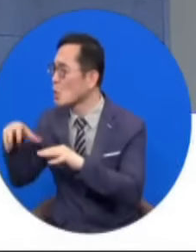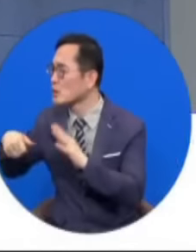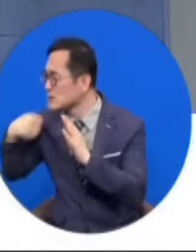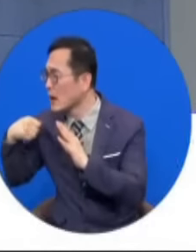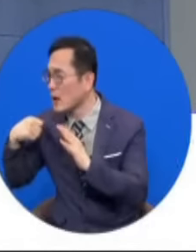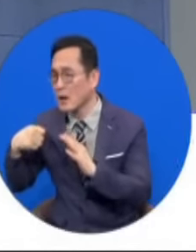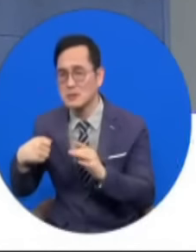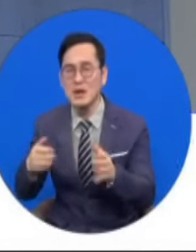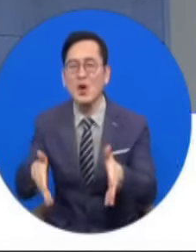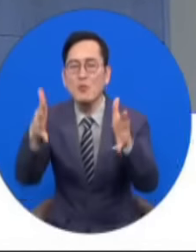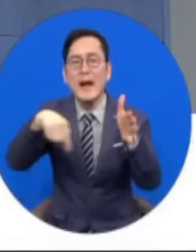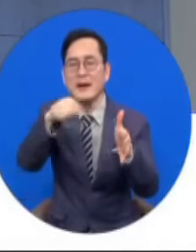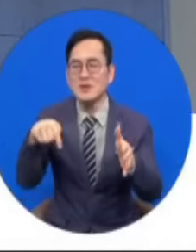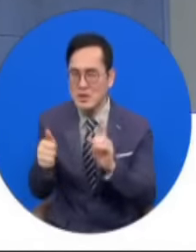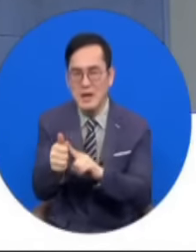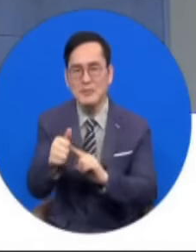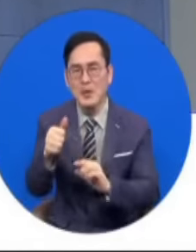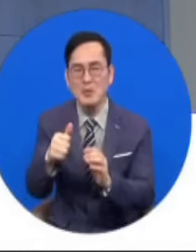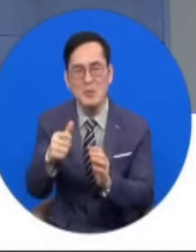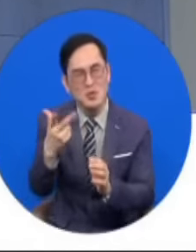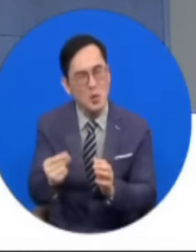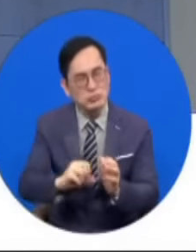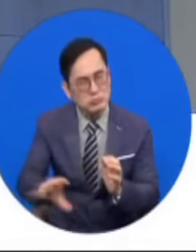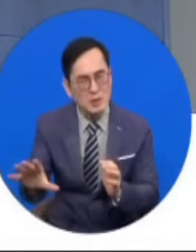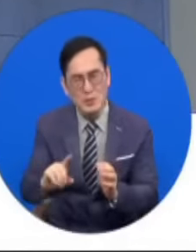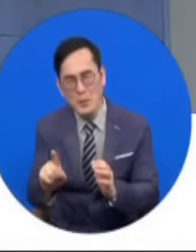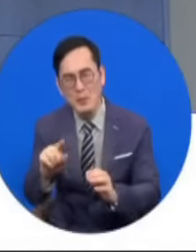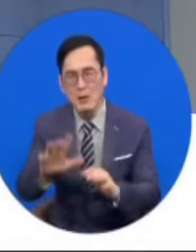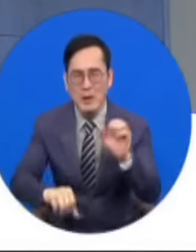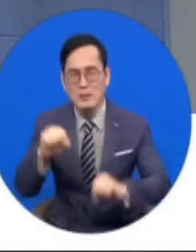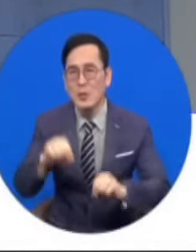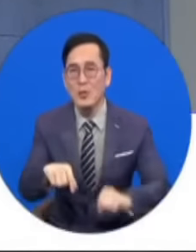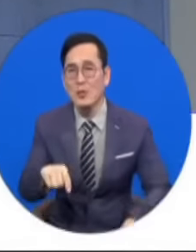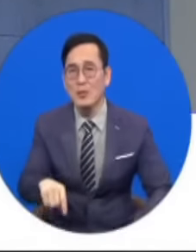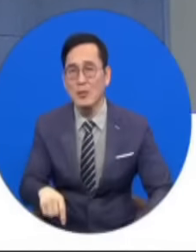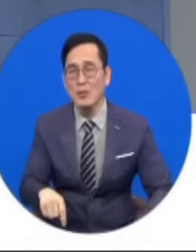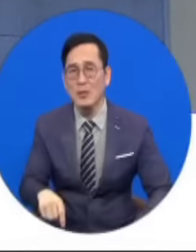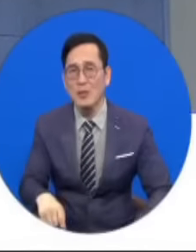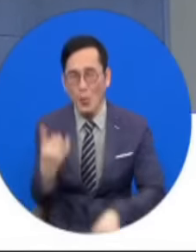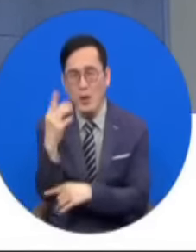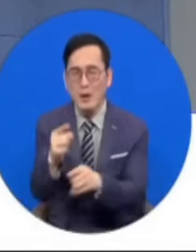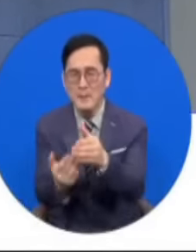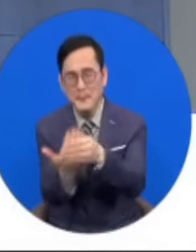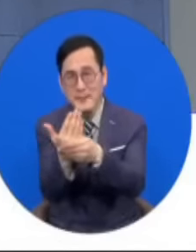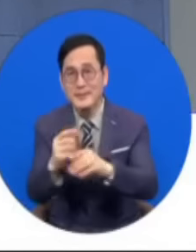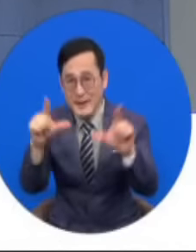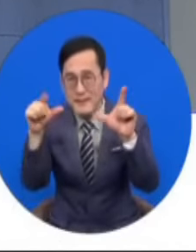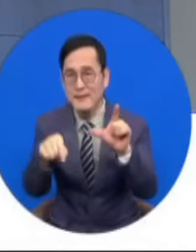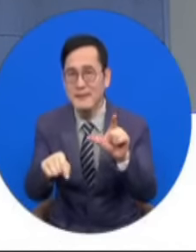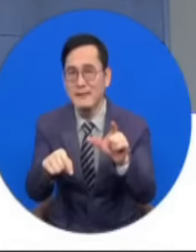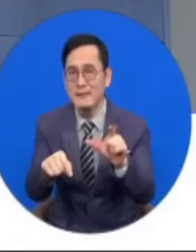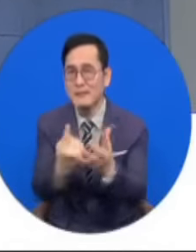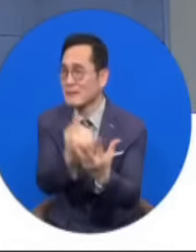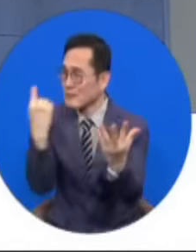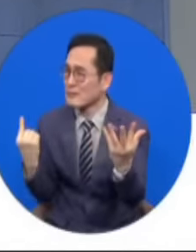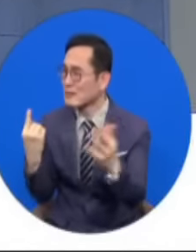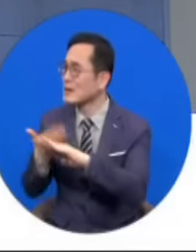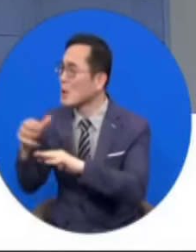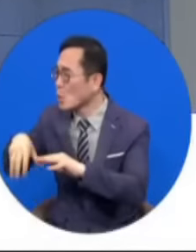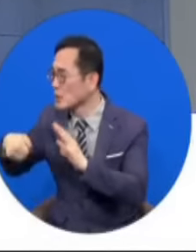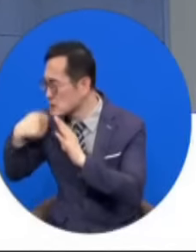나타났다는 거예요 그 대변 사건이 있었을 당시에 박 검사는 청사 있지도 않았다 예 이게